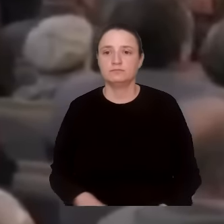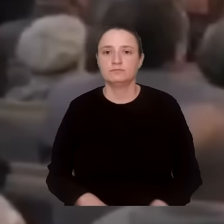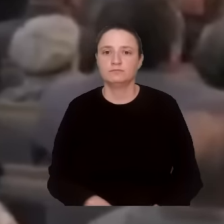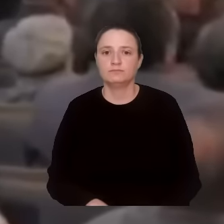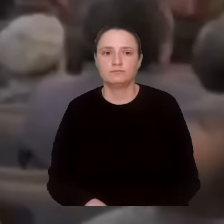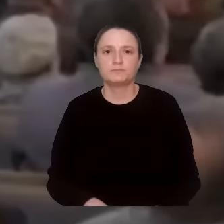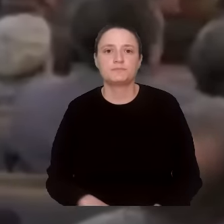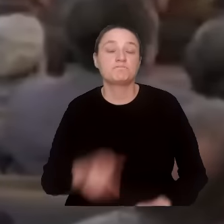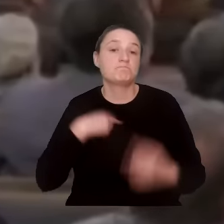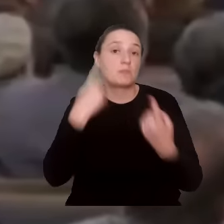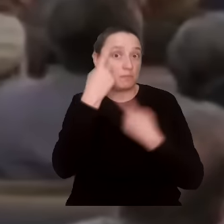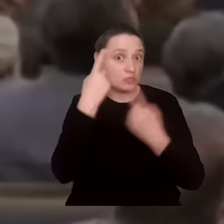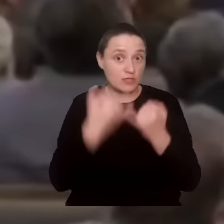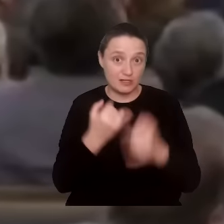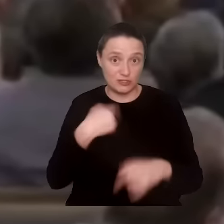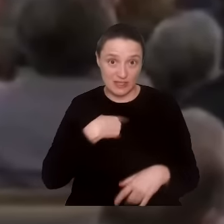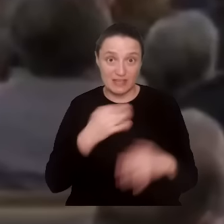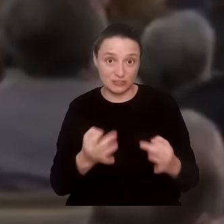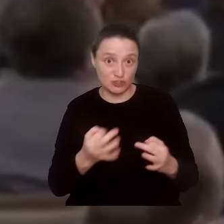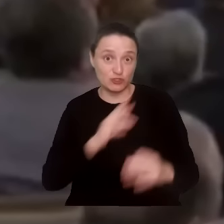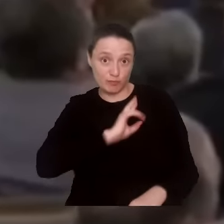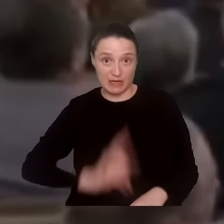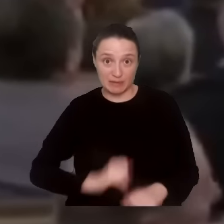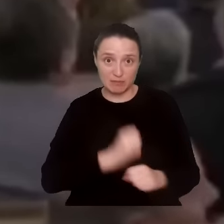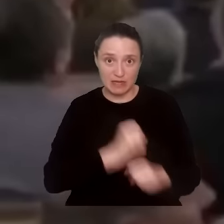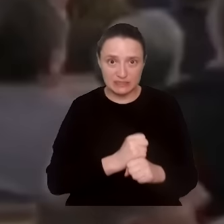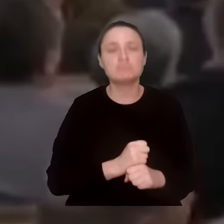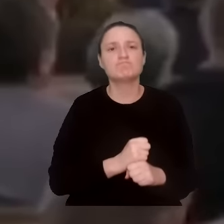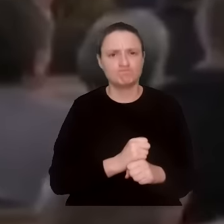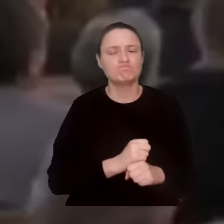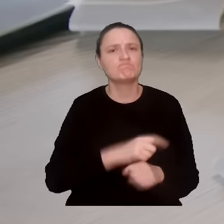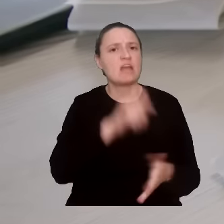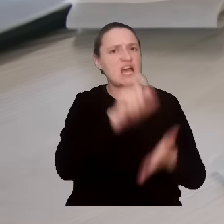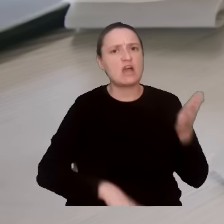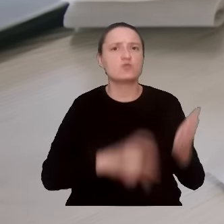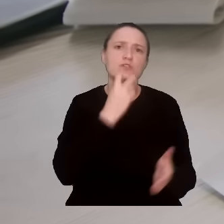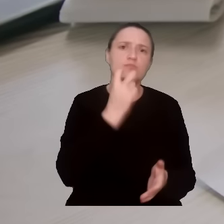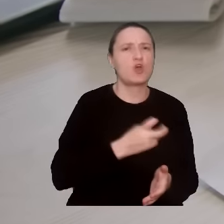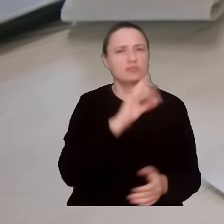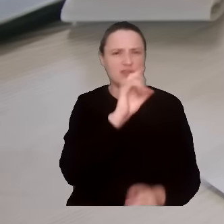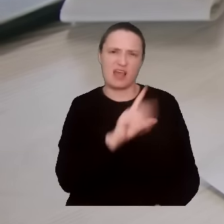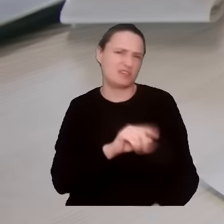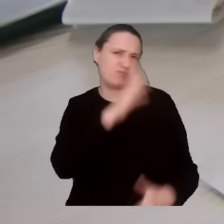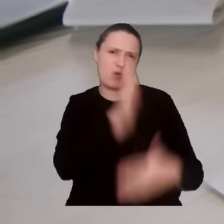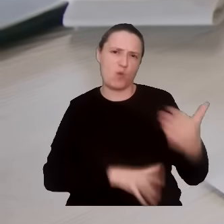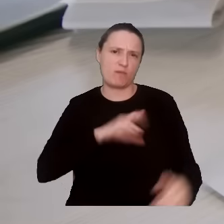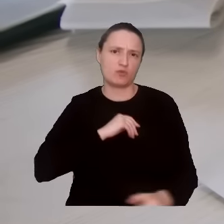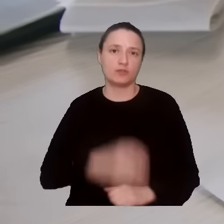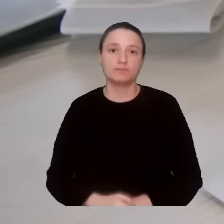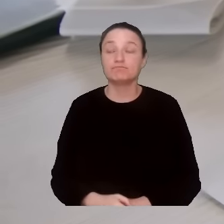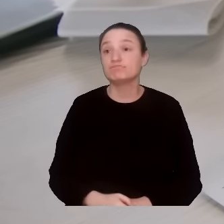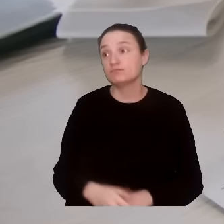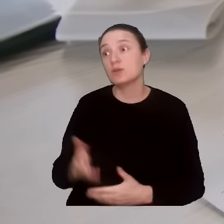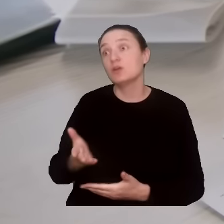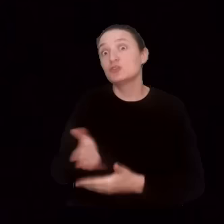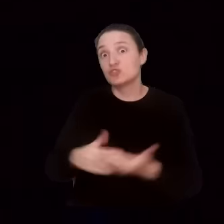uważam, że dzisiaj, gdybym był premierem, rachunki za prąd i za gaz mogłyby wynosić połowę tego, co wynoszą dzisiaj. Niektóre opłaty faktycznie zmienią się mniej więcej o